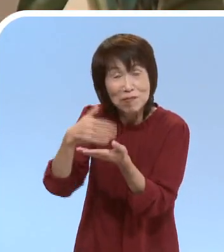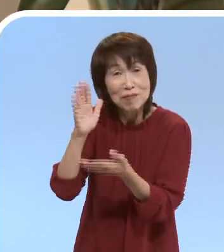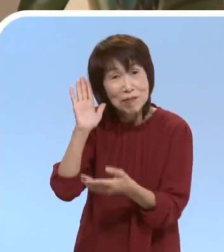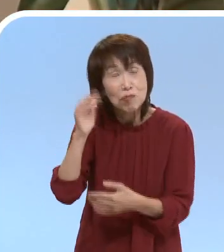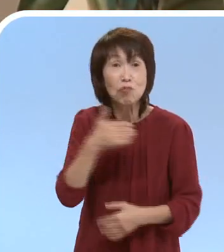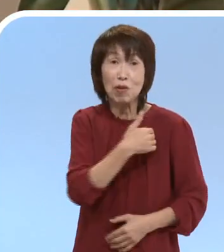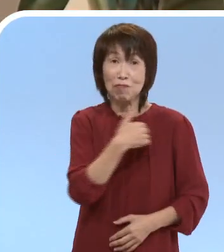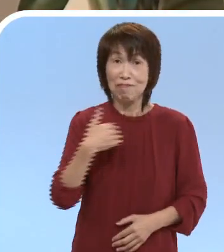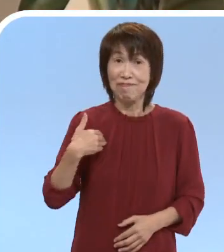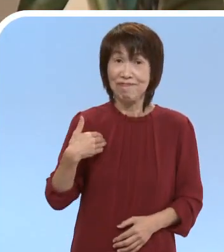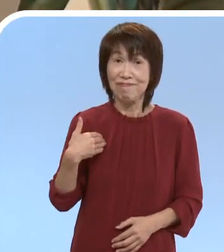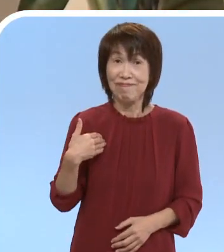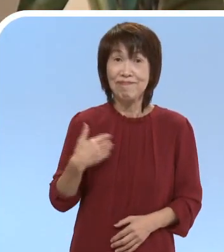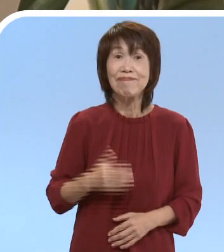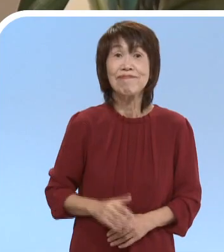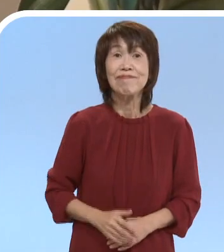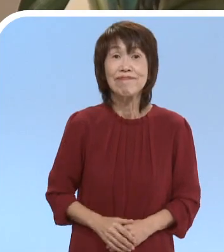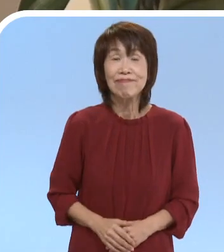て、